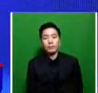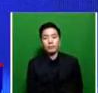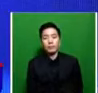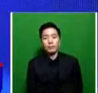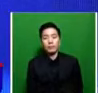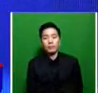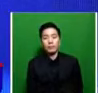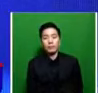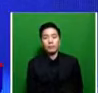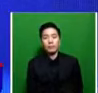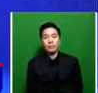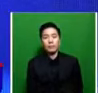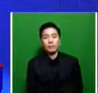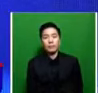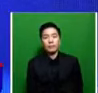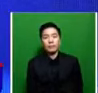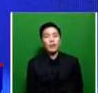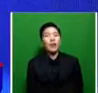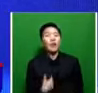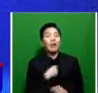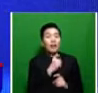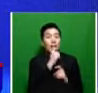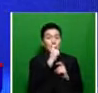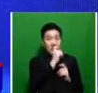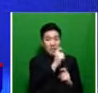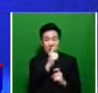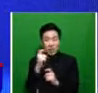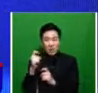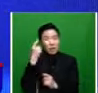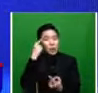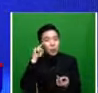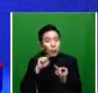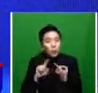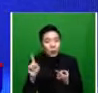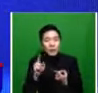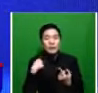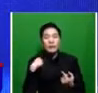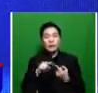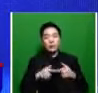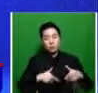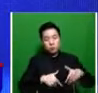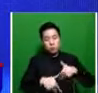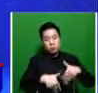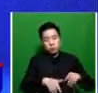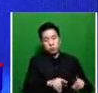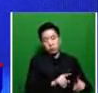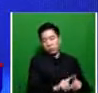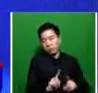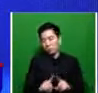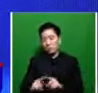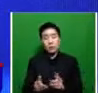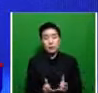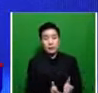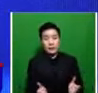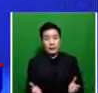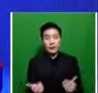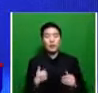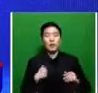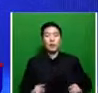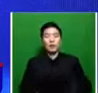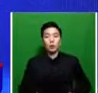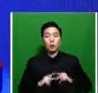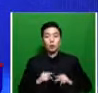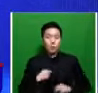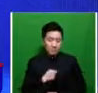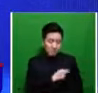การลดความเสี่ยงในที่สาธารณะต่างๆนะครับก็ทางกระทรวงสาธารณสุขจะ